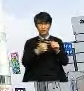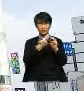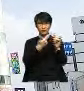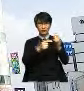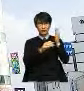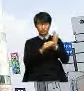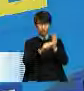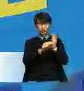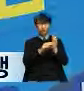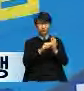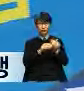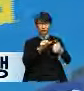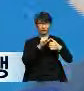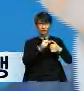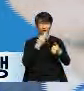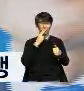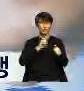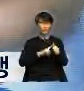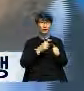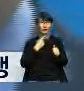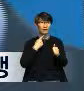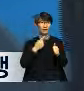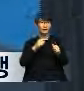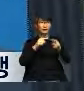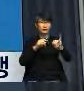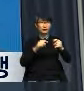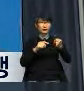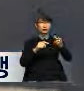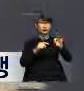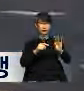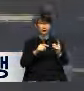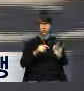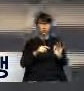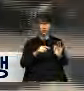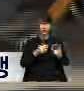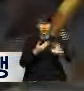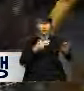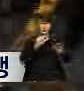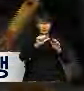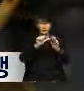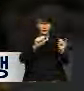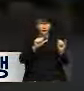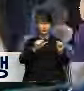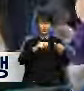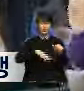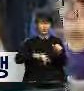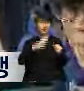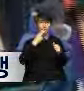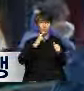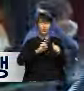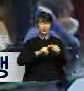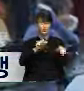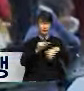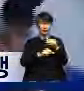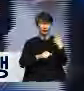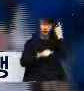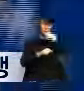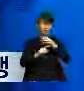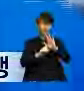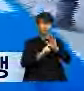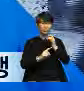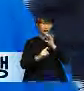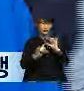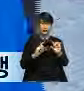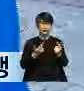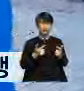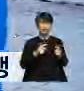중 지난 총선에서 경선에 도전했던 신순봉 후보를 제외한 5명이 모두 첫 도전인 상황. 얼굴 알리기뿐만